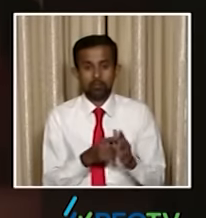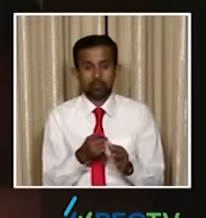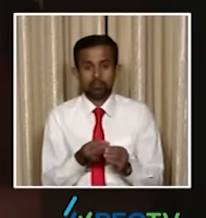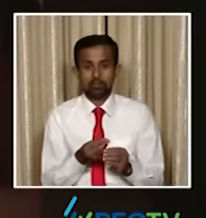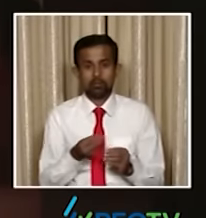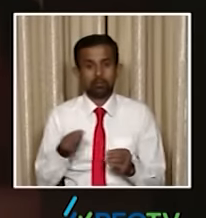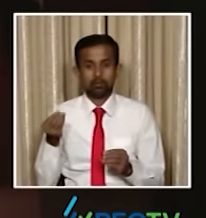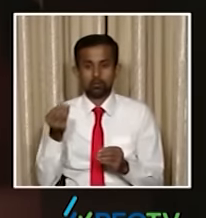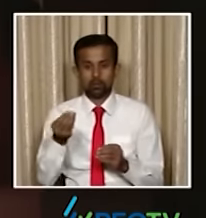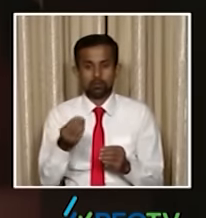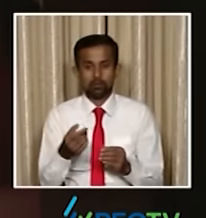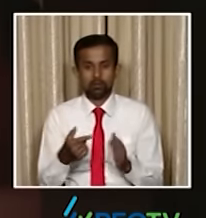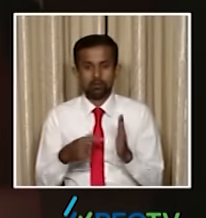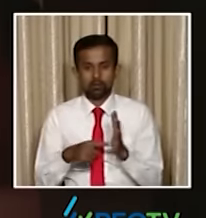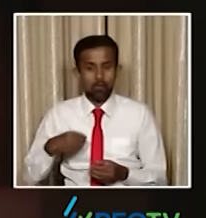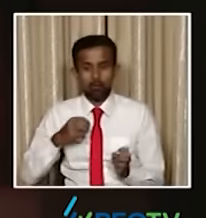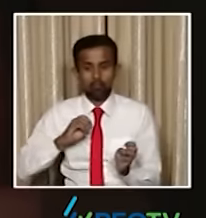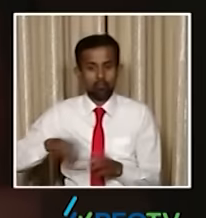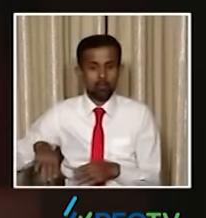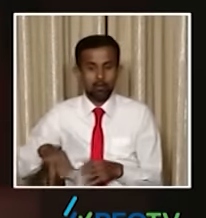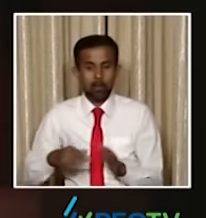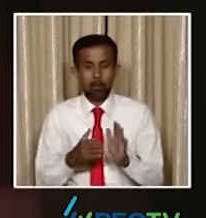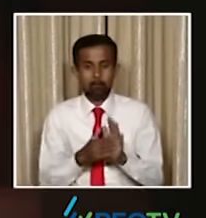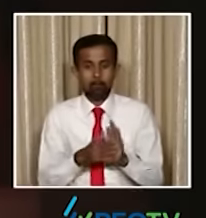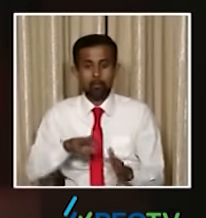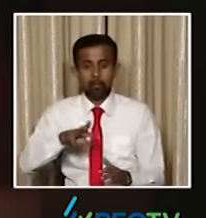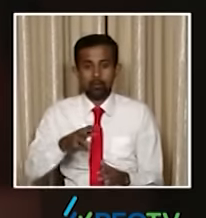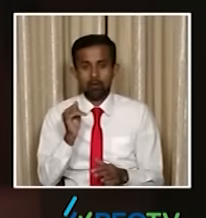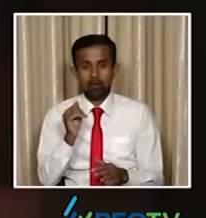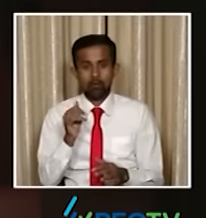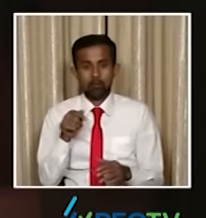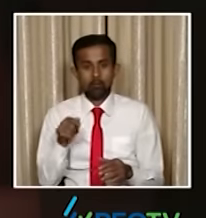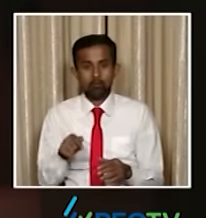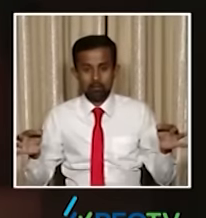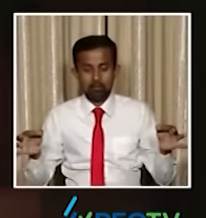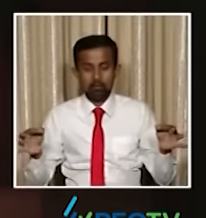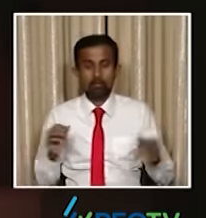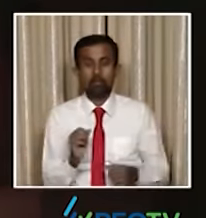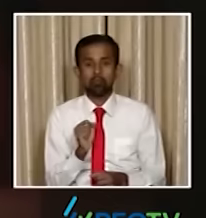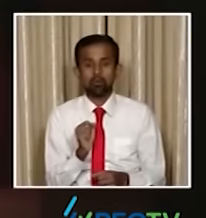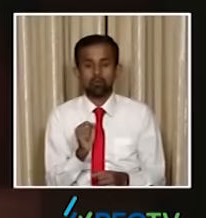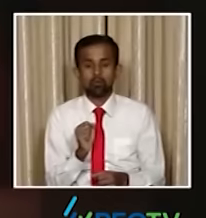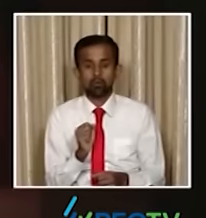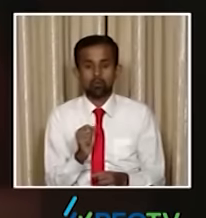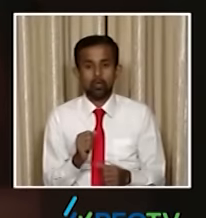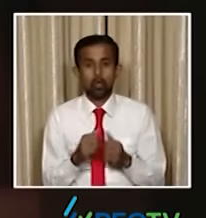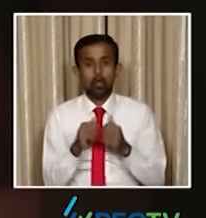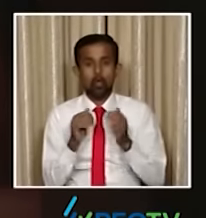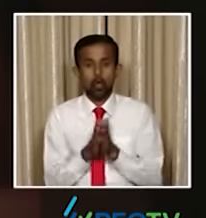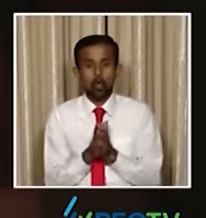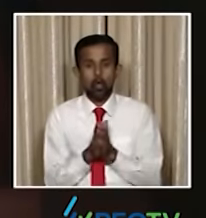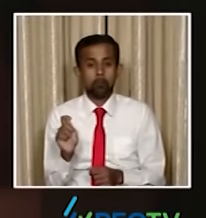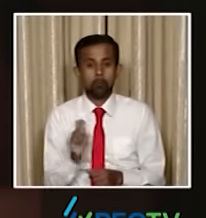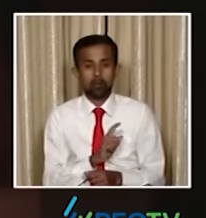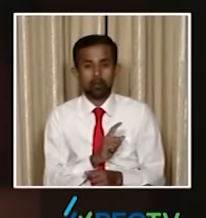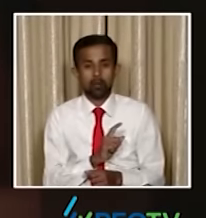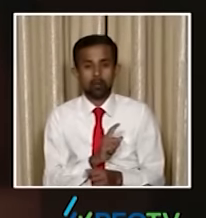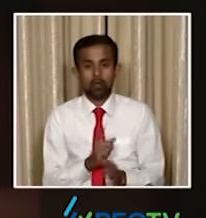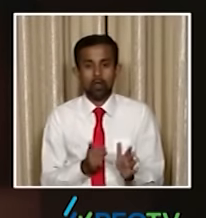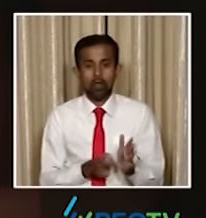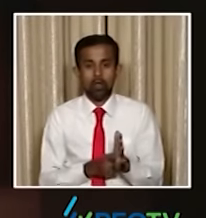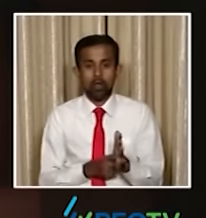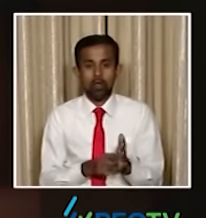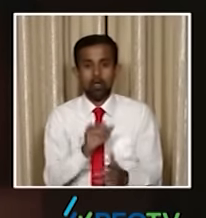ආයතනයට. ඒ කියන්නේ ටෙක්නිකැලිටි එකක් උඩ මිලියන 360කට අවෝඩ් කරලා තිබෙනවා. මේ ඔක්කොටම අය කරලා තියෙන්නේ